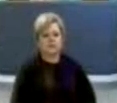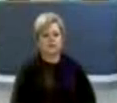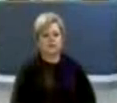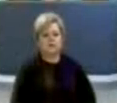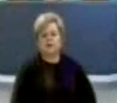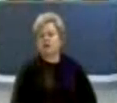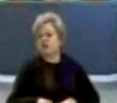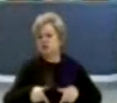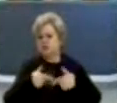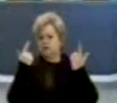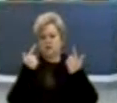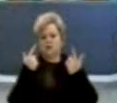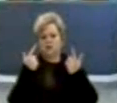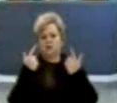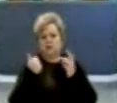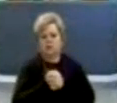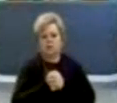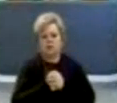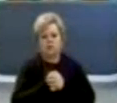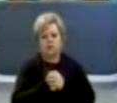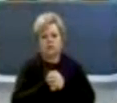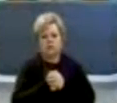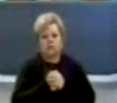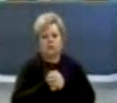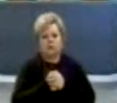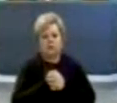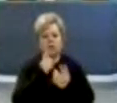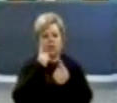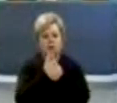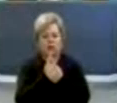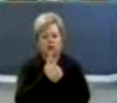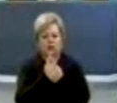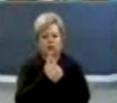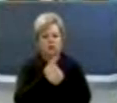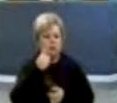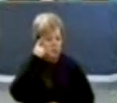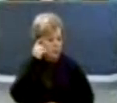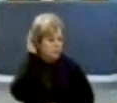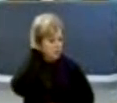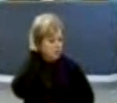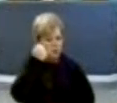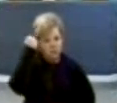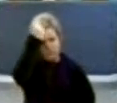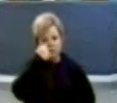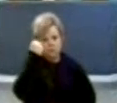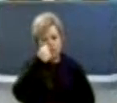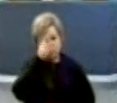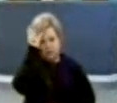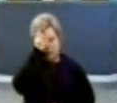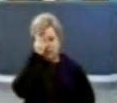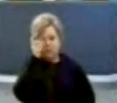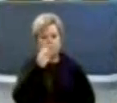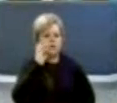Është e qartë që tash po flasim për një takim që ka ndodhur mes kryeministrit të Kosovës dhe kryeministrit të